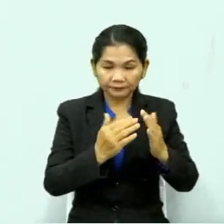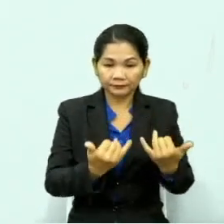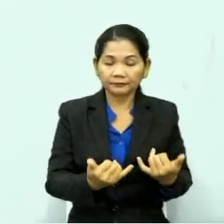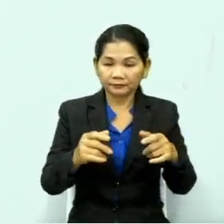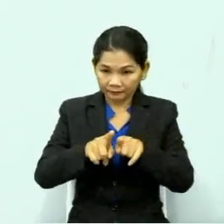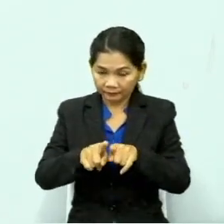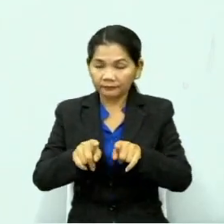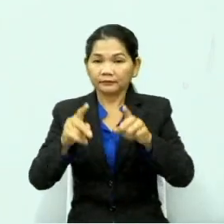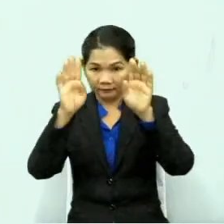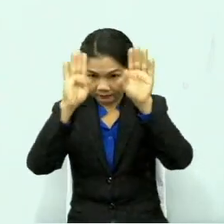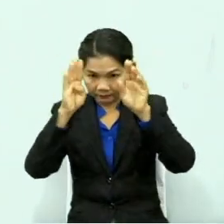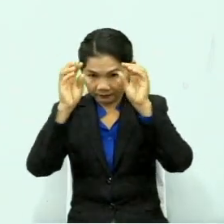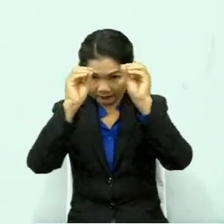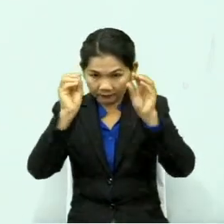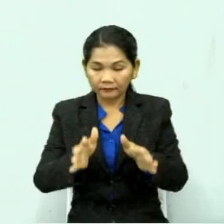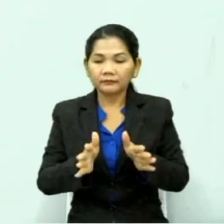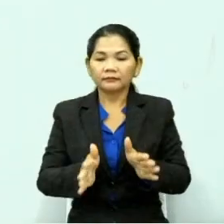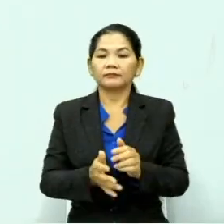tì.